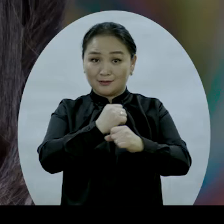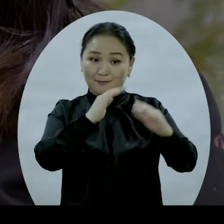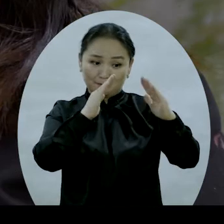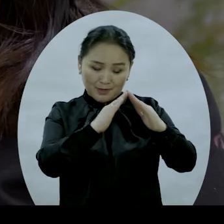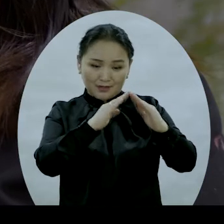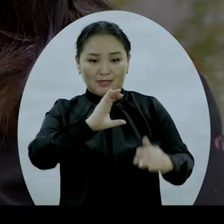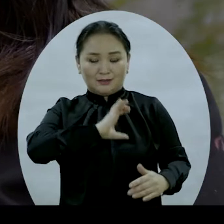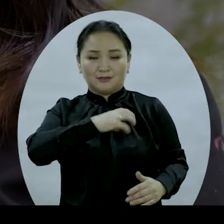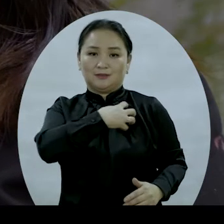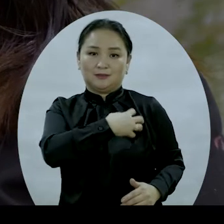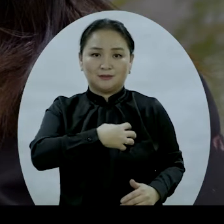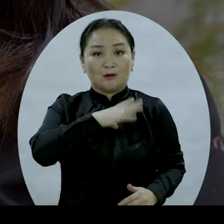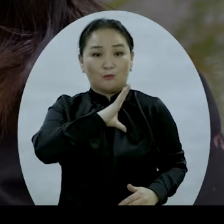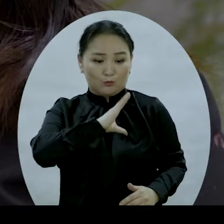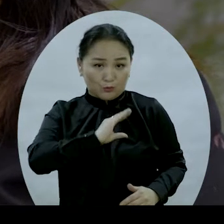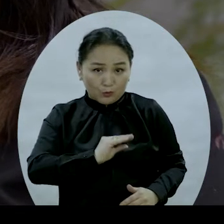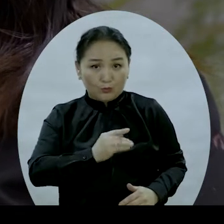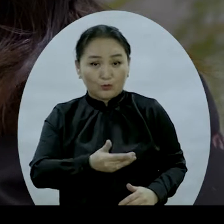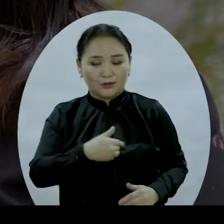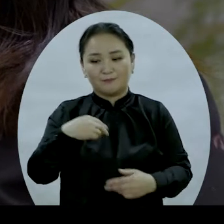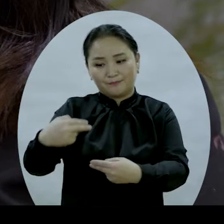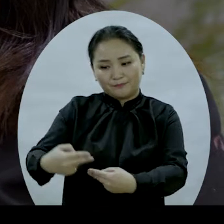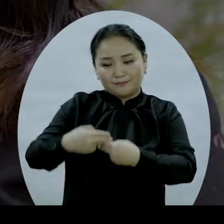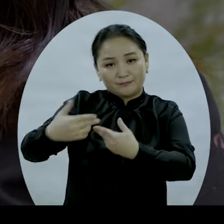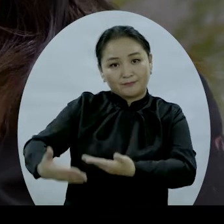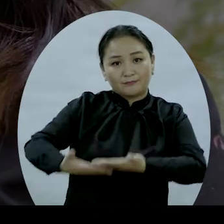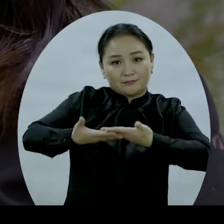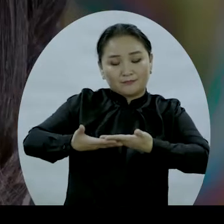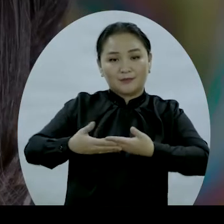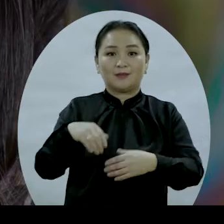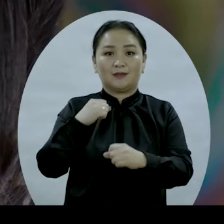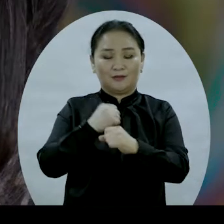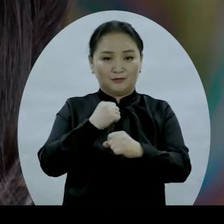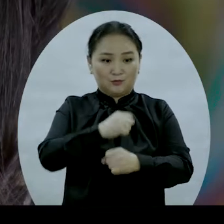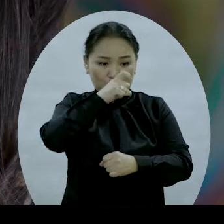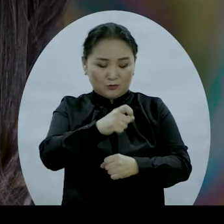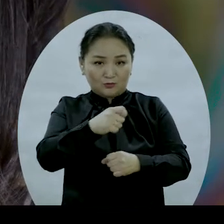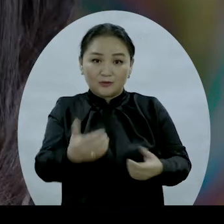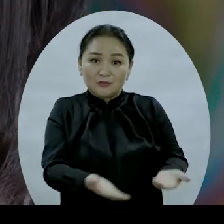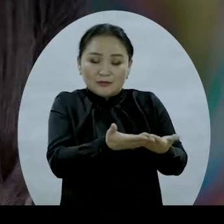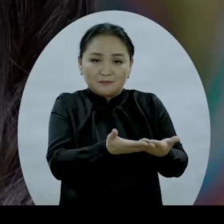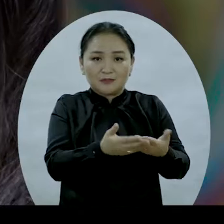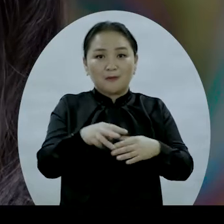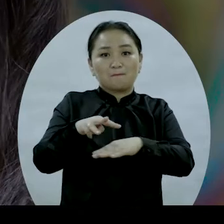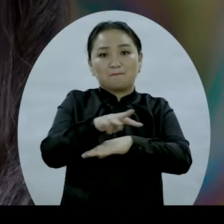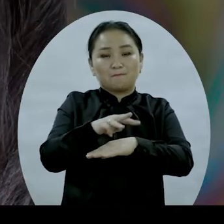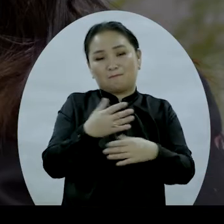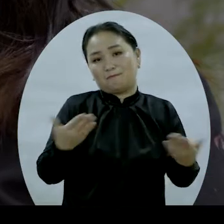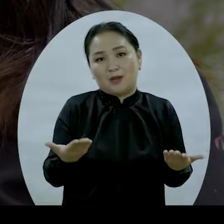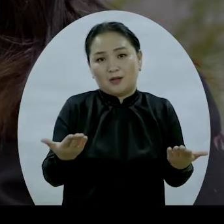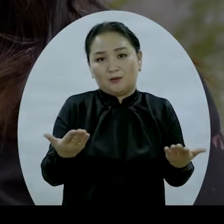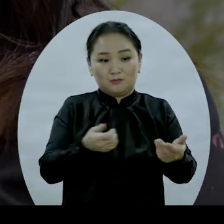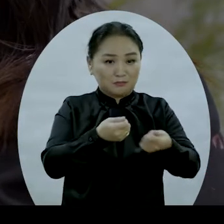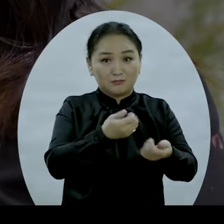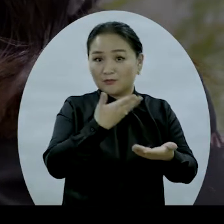байран дээрх одоо стрессийг бууруулах ийм одоо дэмжлэг тухайн үед ажлын дэмжих менежмент хэрэгжээг байсан.